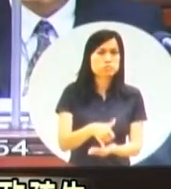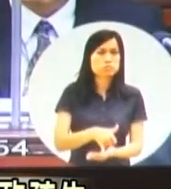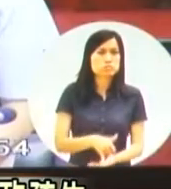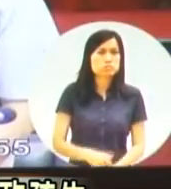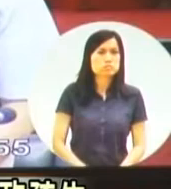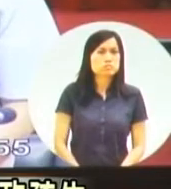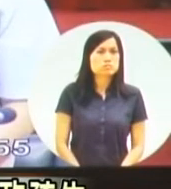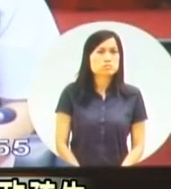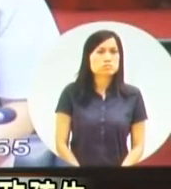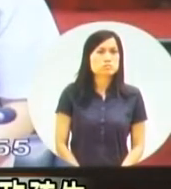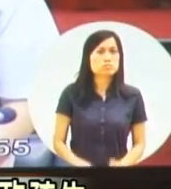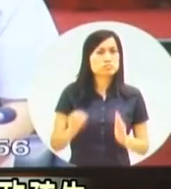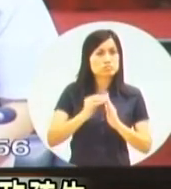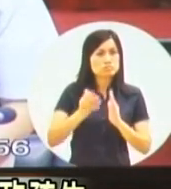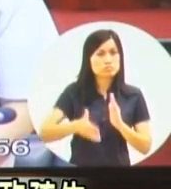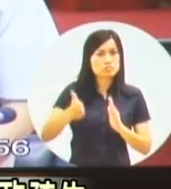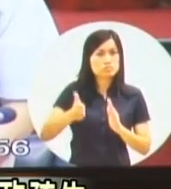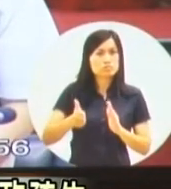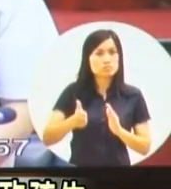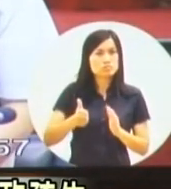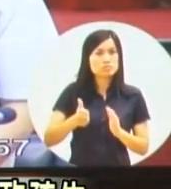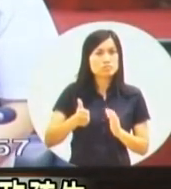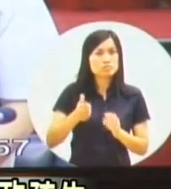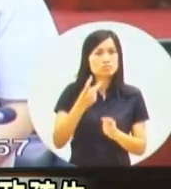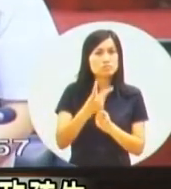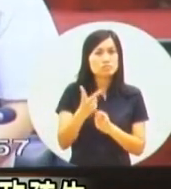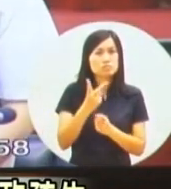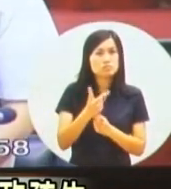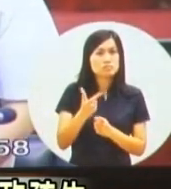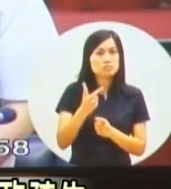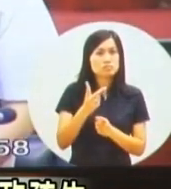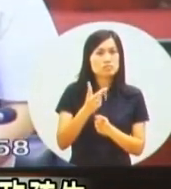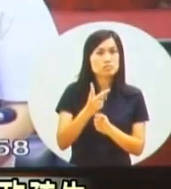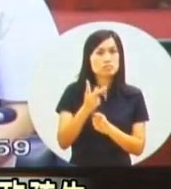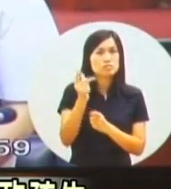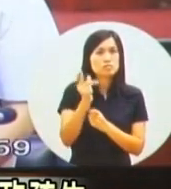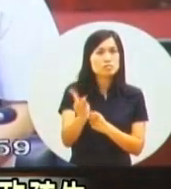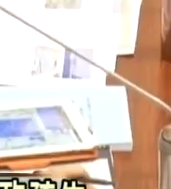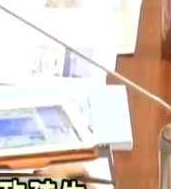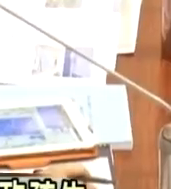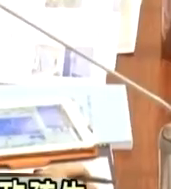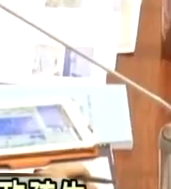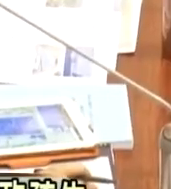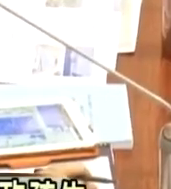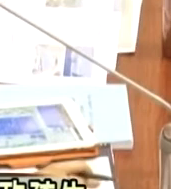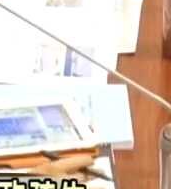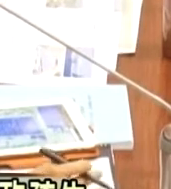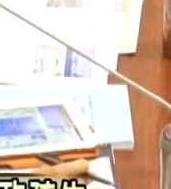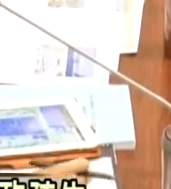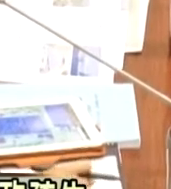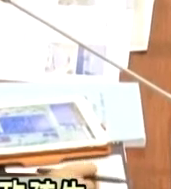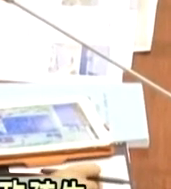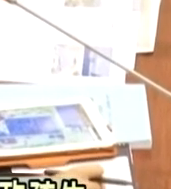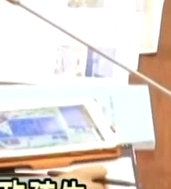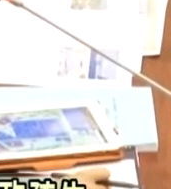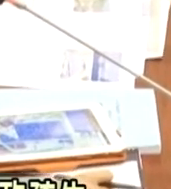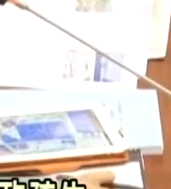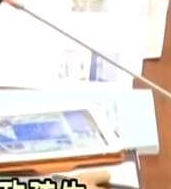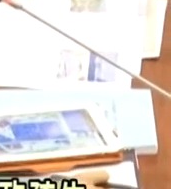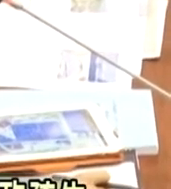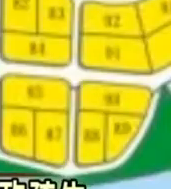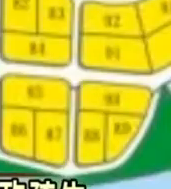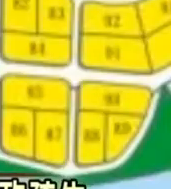的处理态度，议员当场呛处长下台，问地政局长怎么处分？ 你们完全是摆乌龙